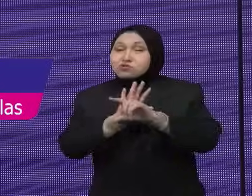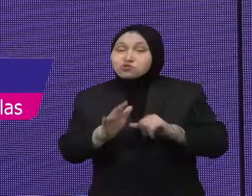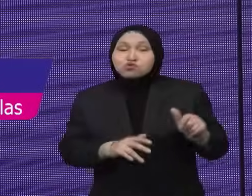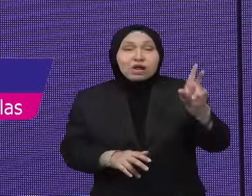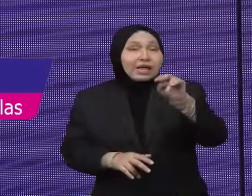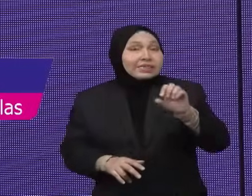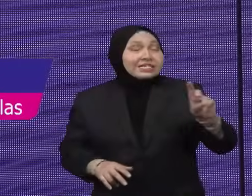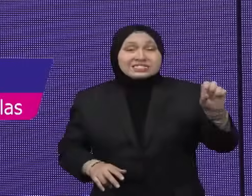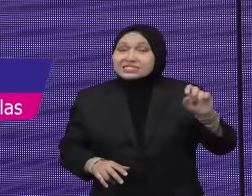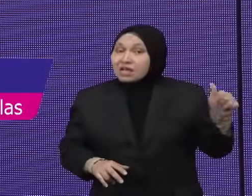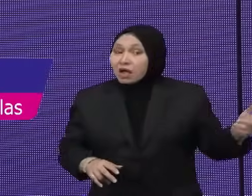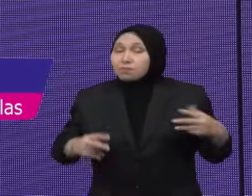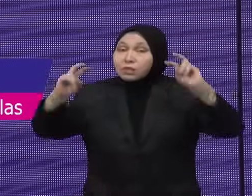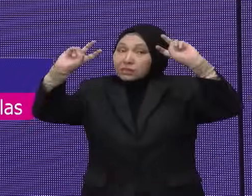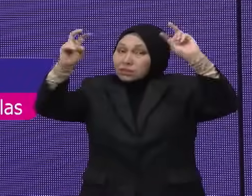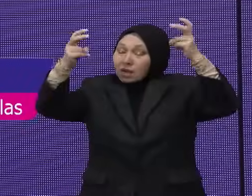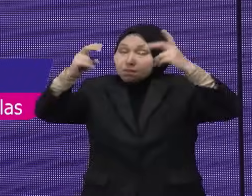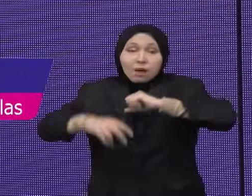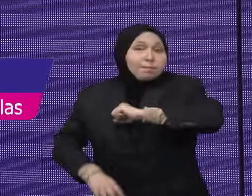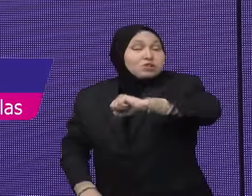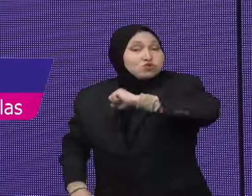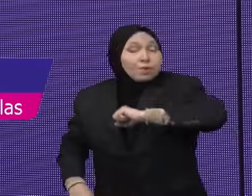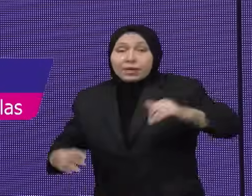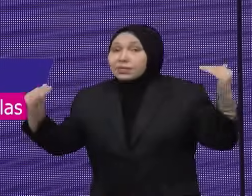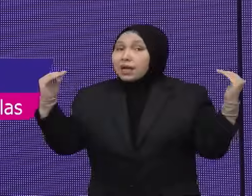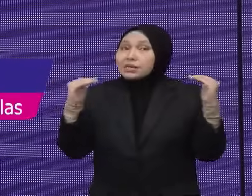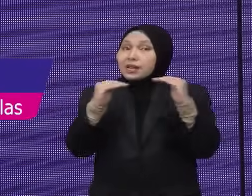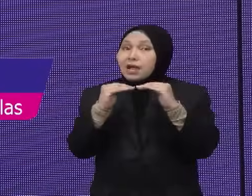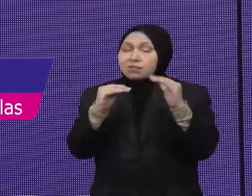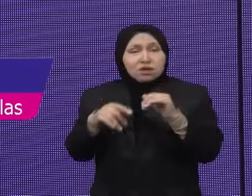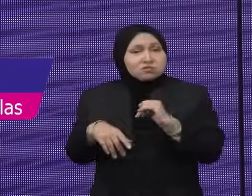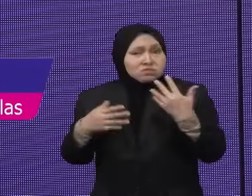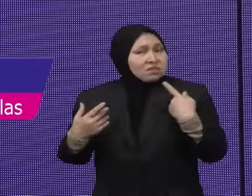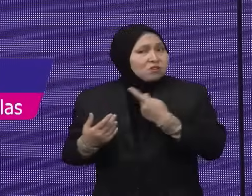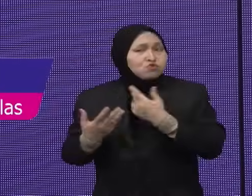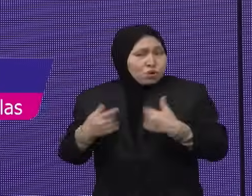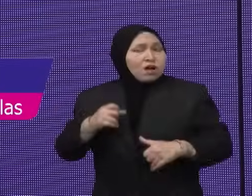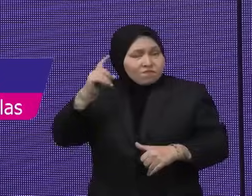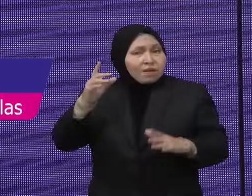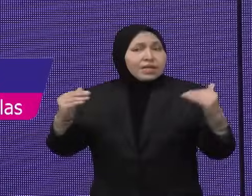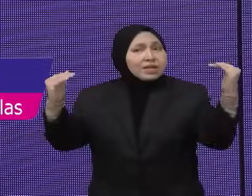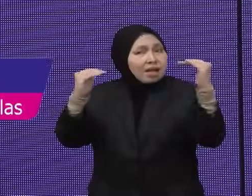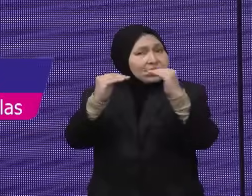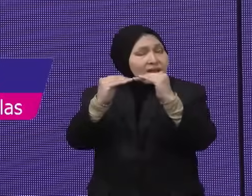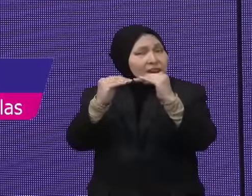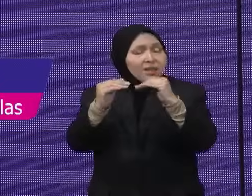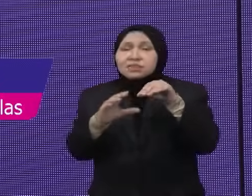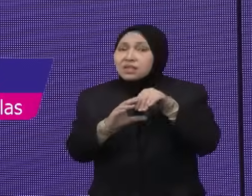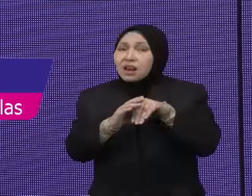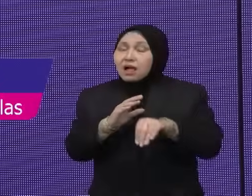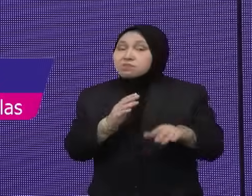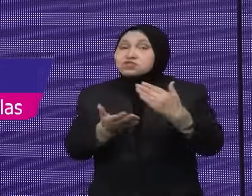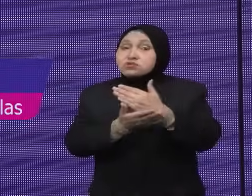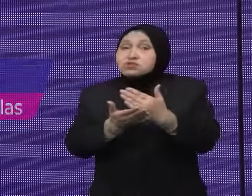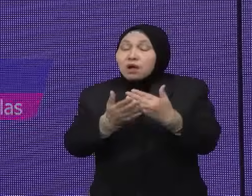yang bertemakan kepada perjuangan keadilan. Dan sudah pun kita faham bahawa keadilan dalam sebuah